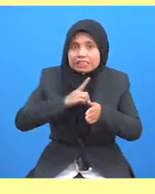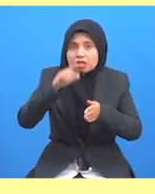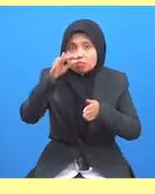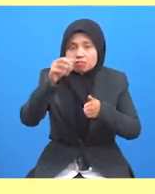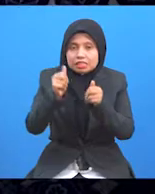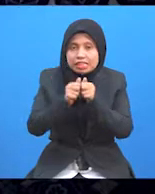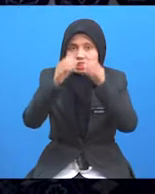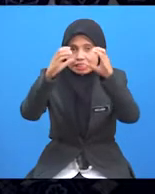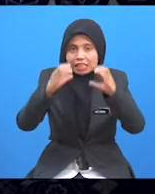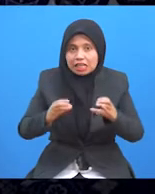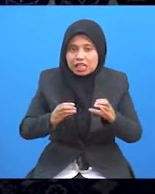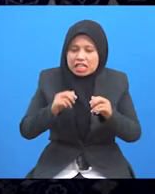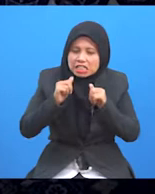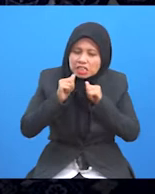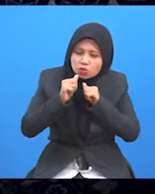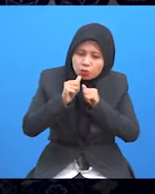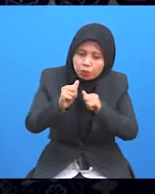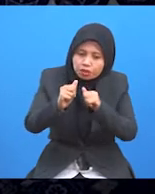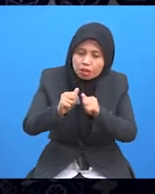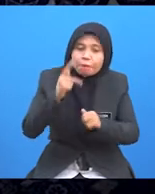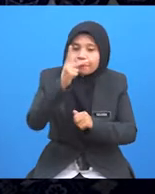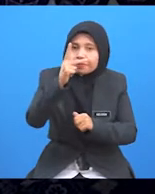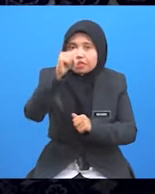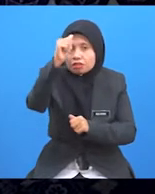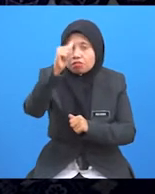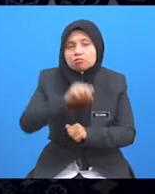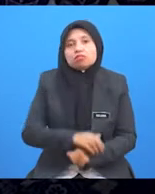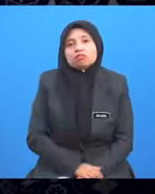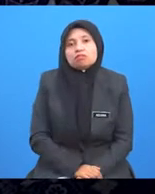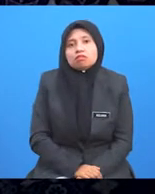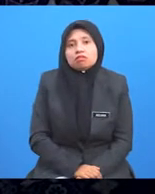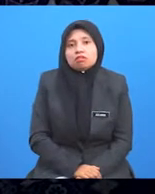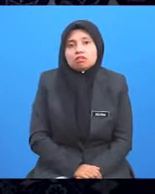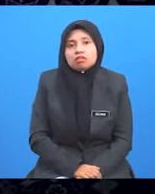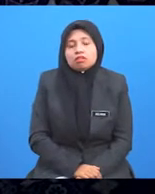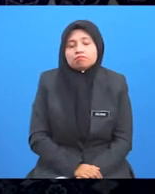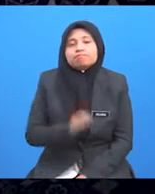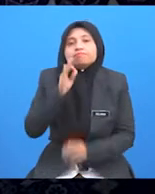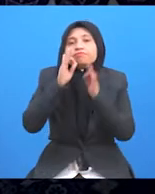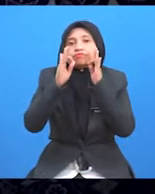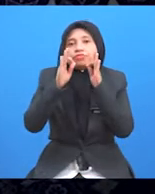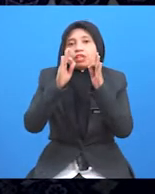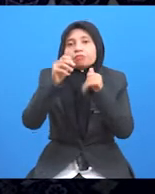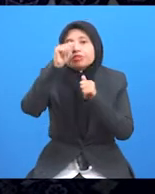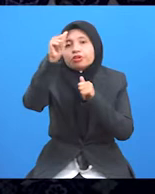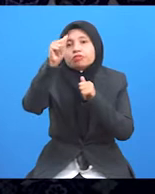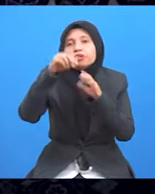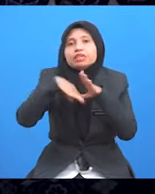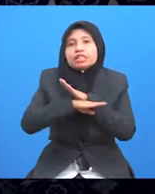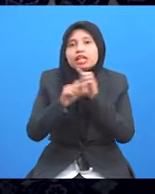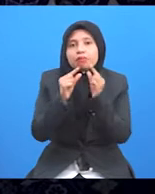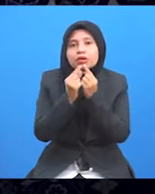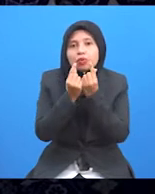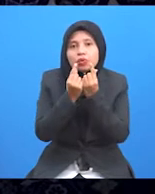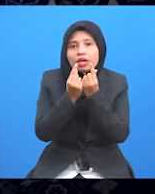kembali. Pendek kata, setiap tingkah laku, tindakan kita, percakapan dan